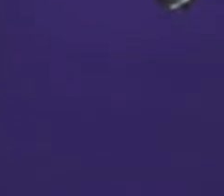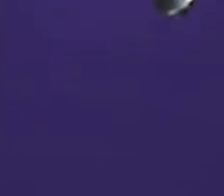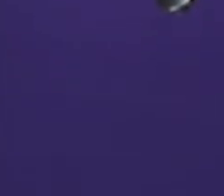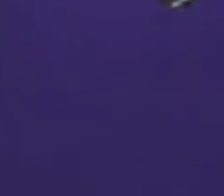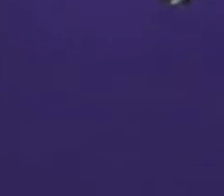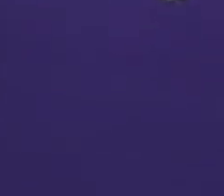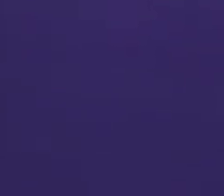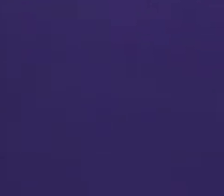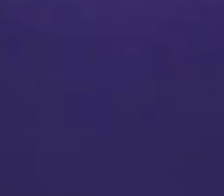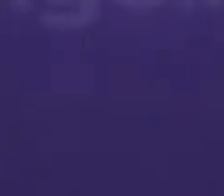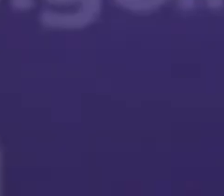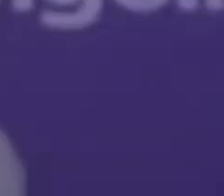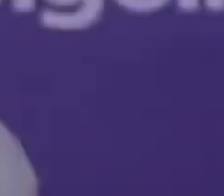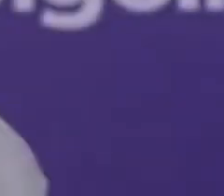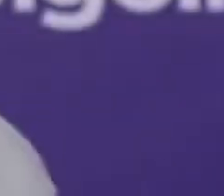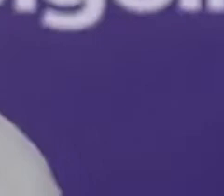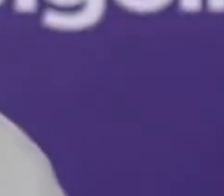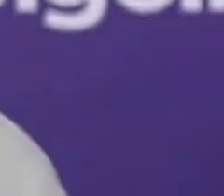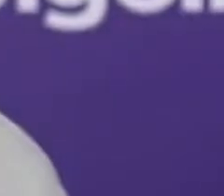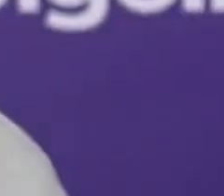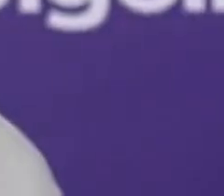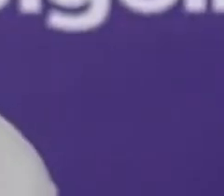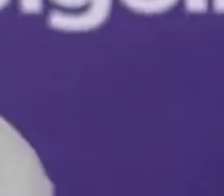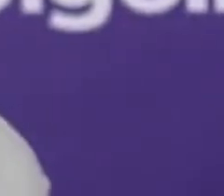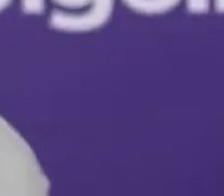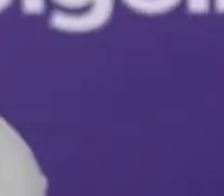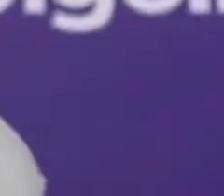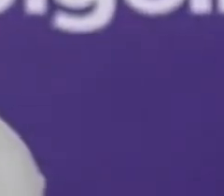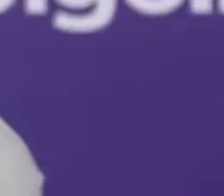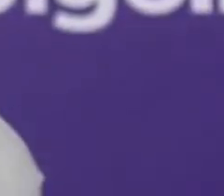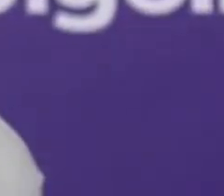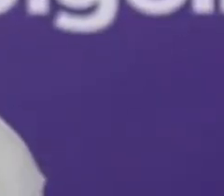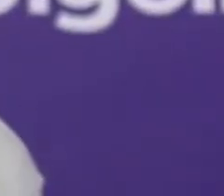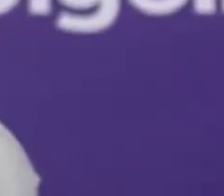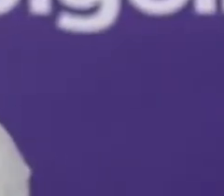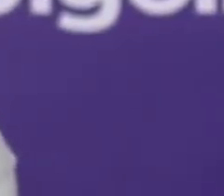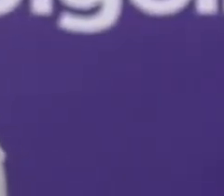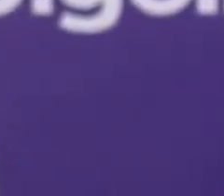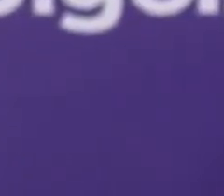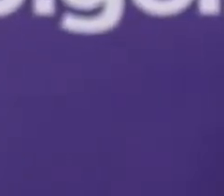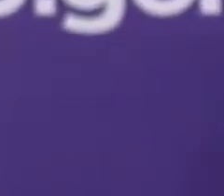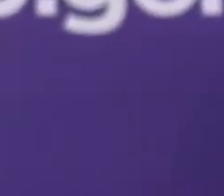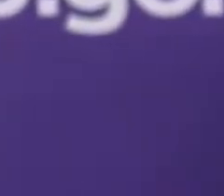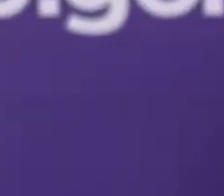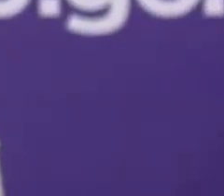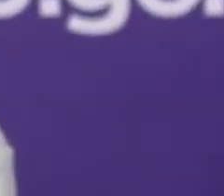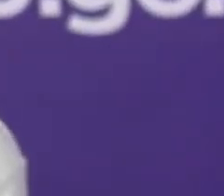jarakmu hindari kerumunan jaga